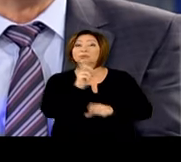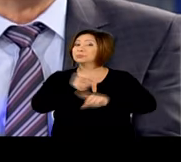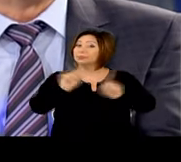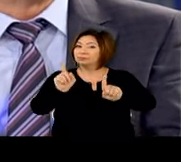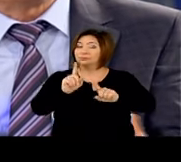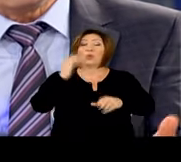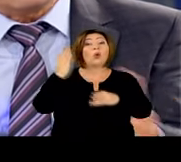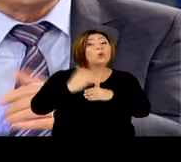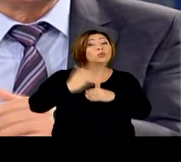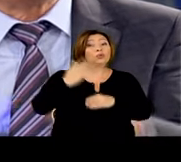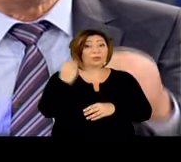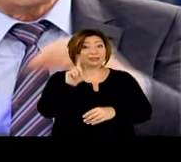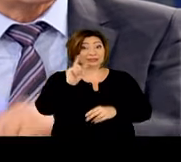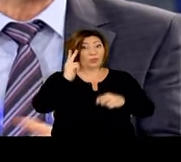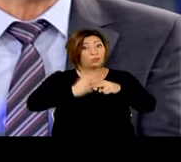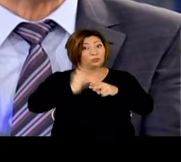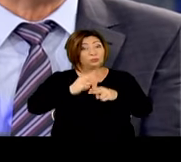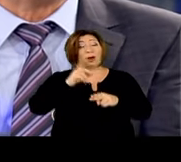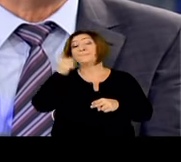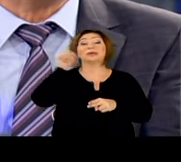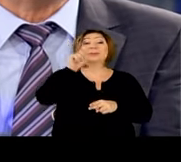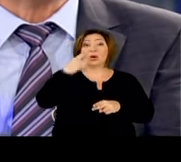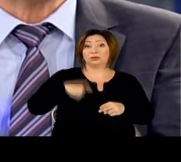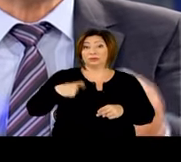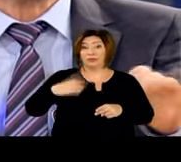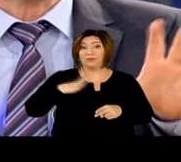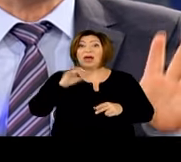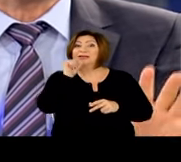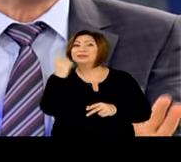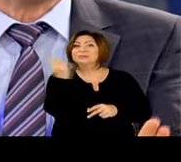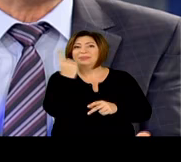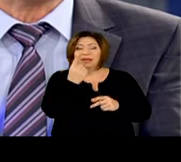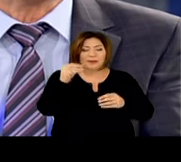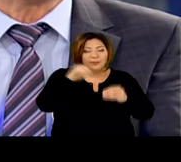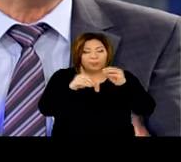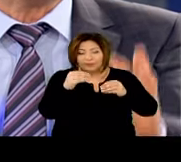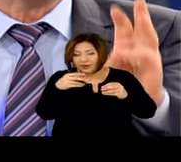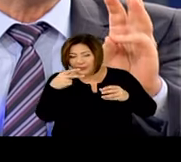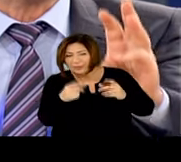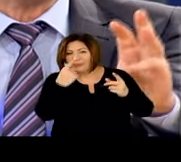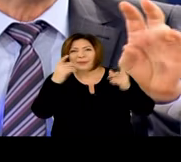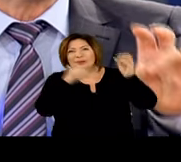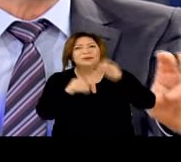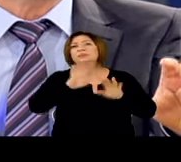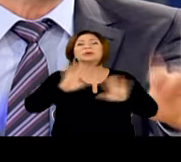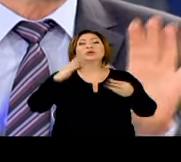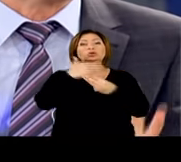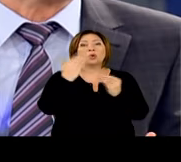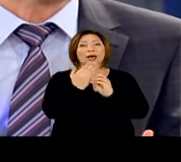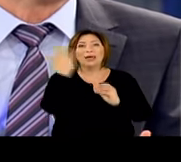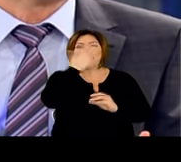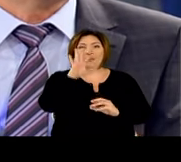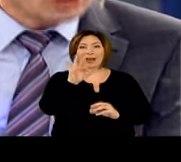Odun. Ve artı başka bir özelliği var. Hiçbir katkı maddesini kabul etmiyor. Soğan, karabiber,